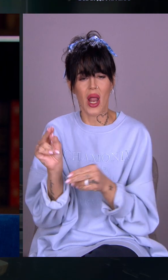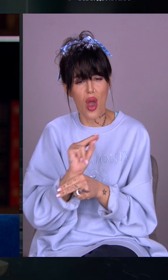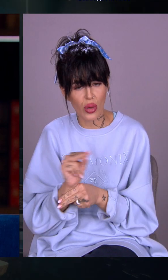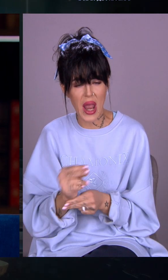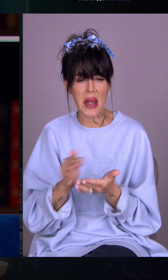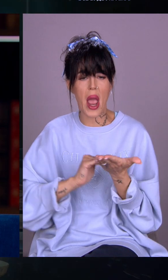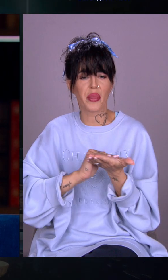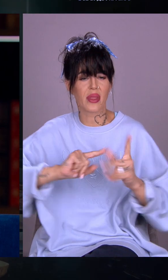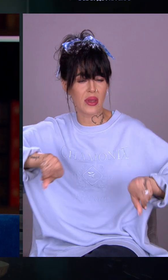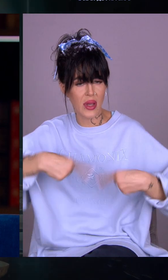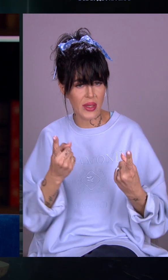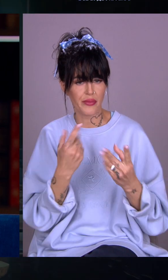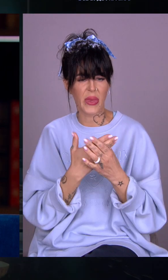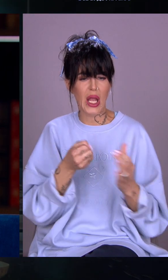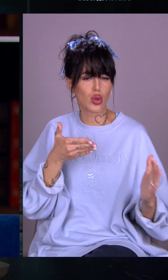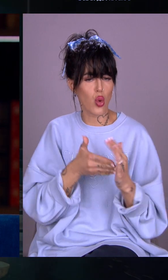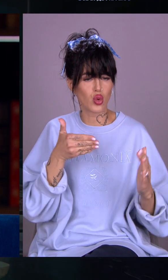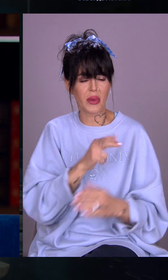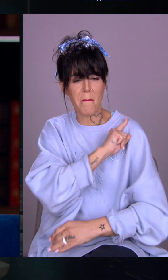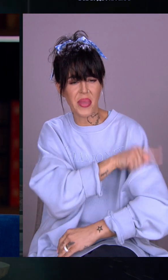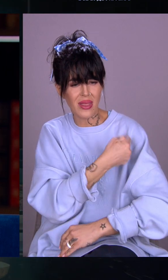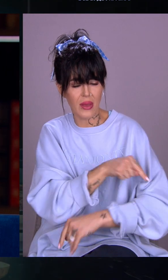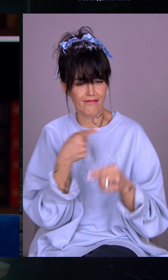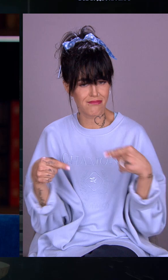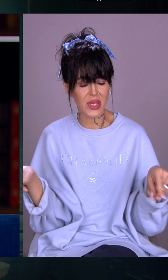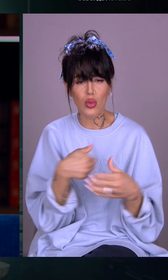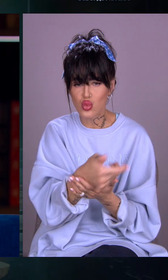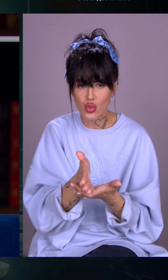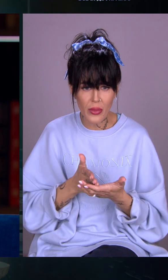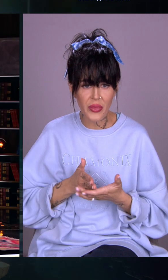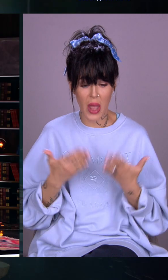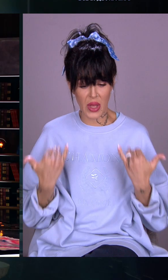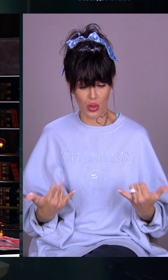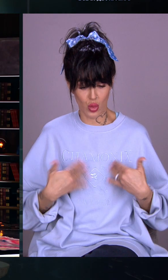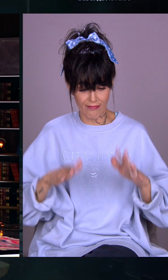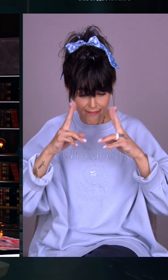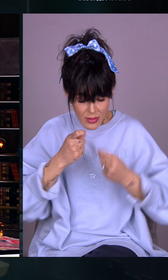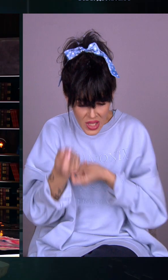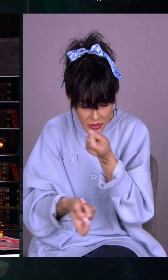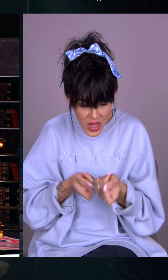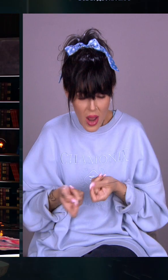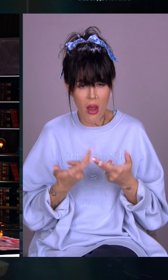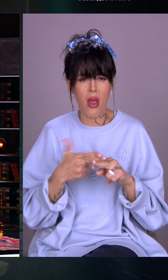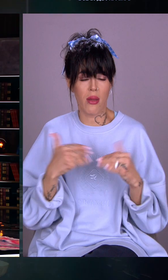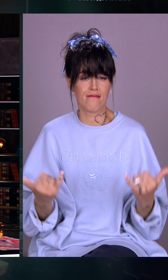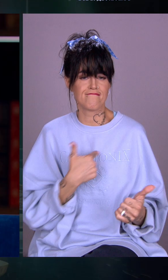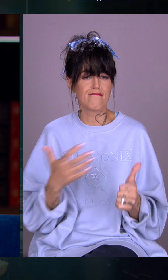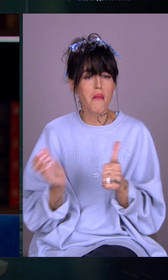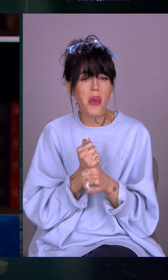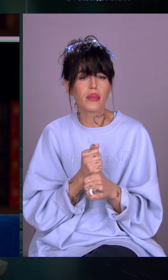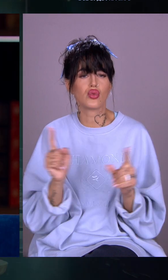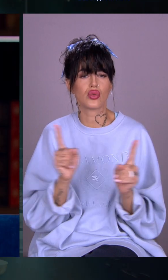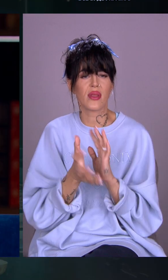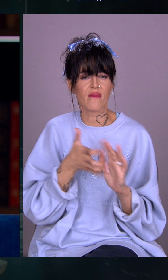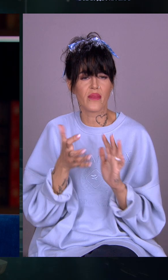і доступу до медичних послуг. Ну, і ми бачимо зараз по останньому нашому дослідженню, що це, звичайно, і досвід його родини.